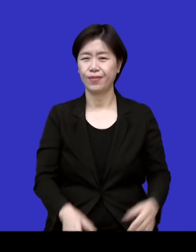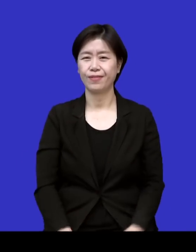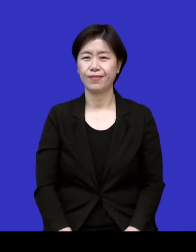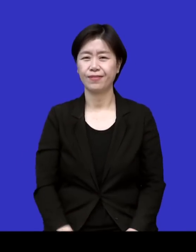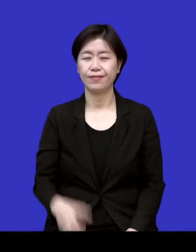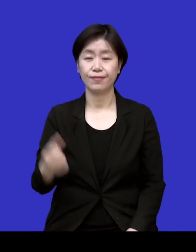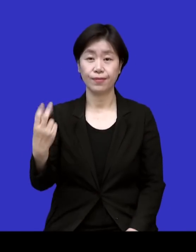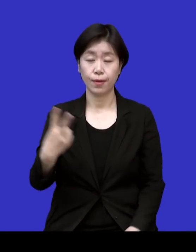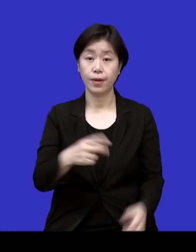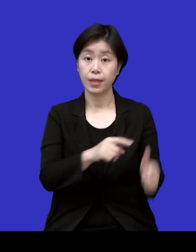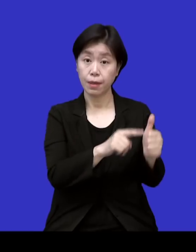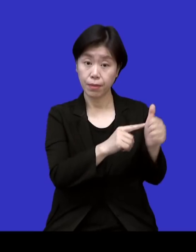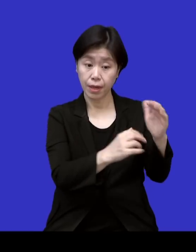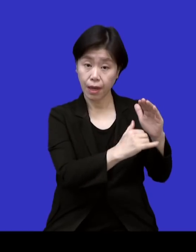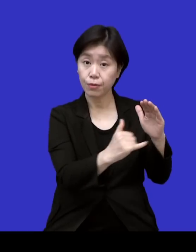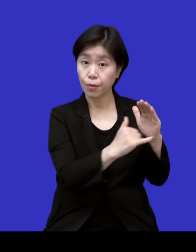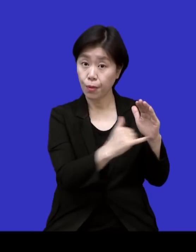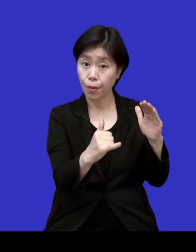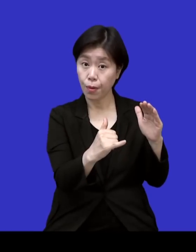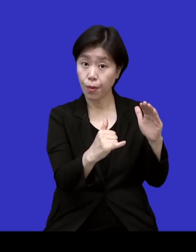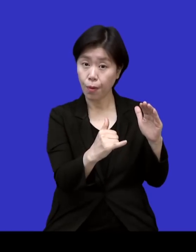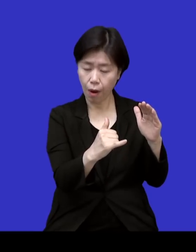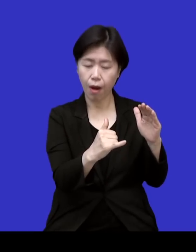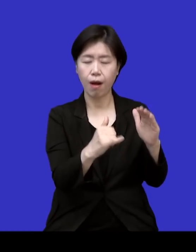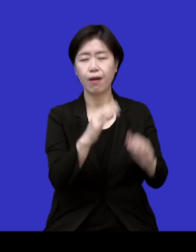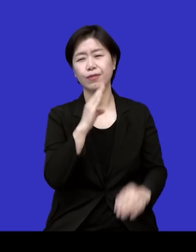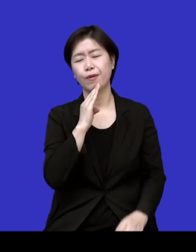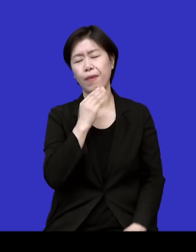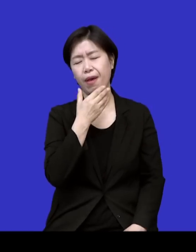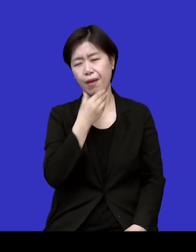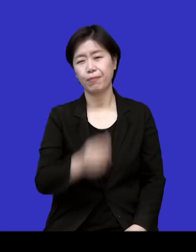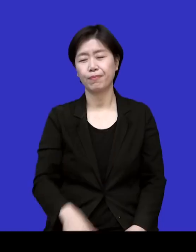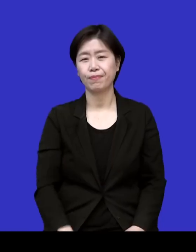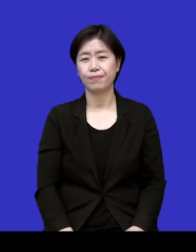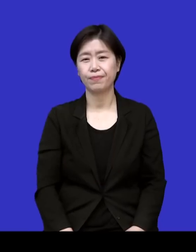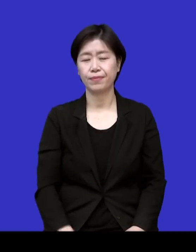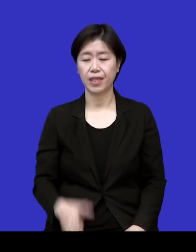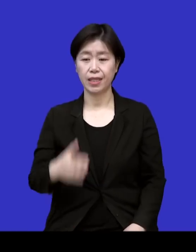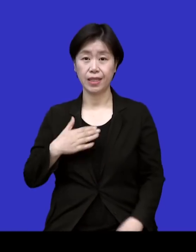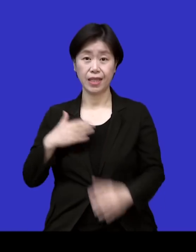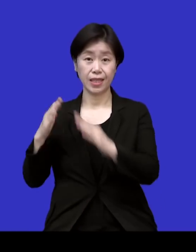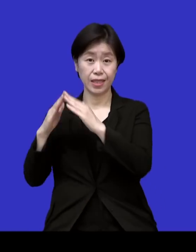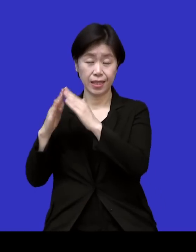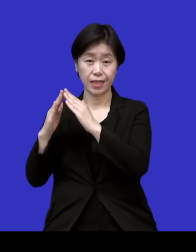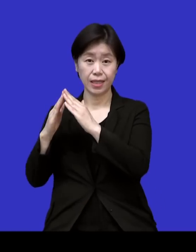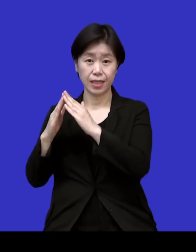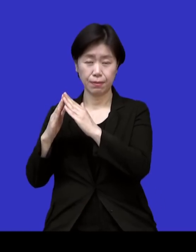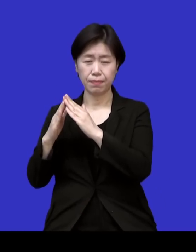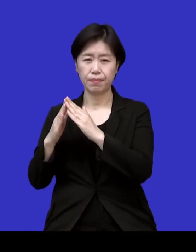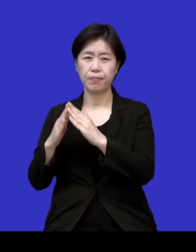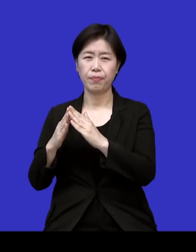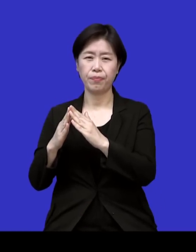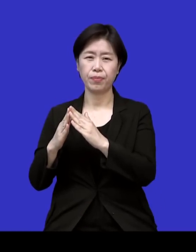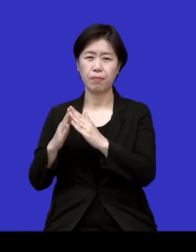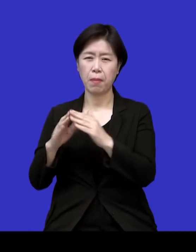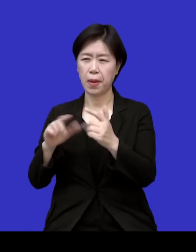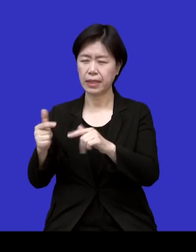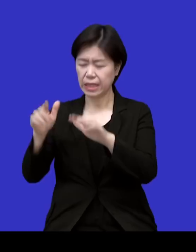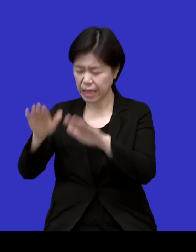가족들도 저에게는 선물이었어요. 그러니까 저희는 오래 제사 지내고 막 이런 집이었는데 이제